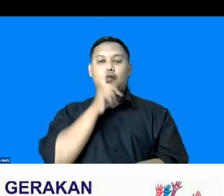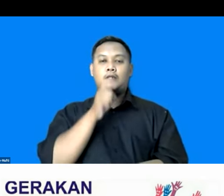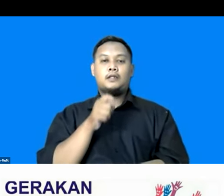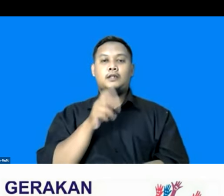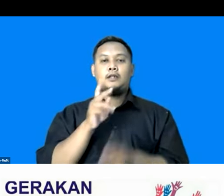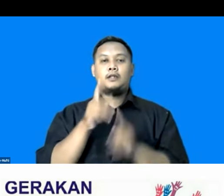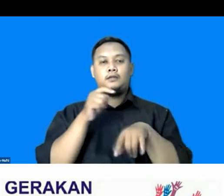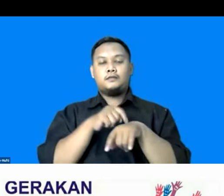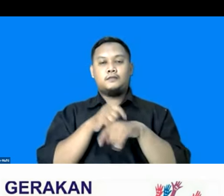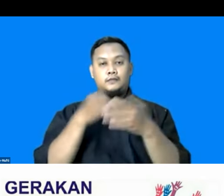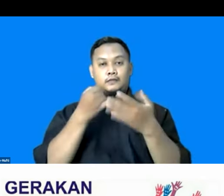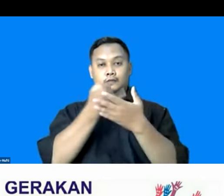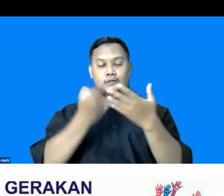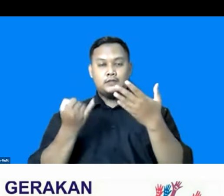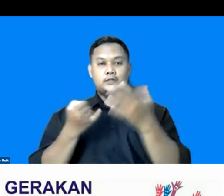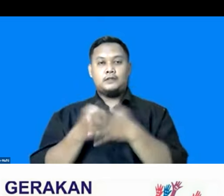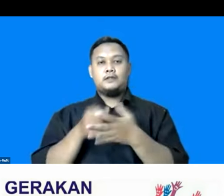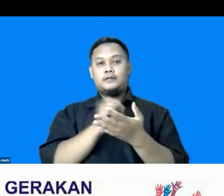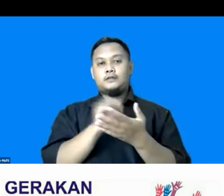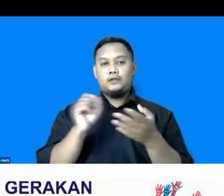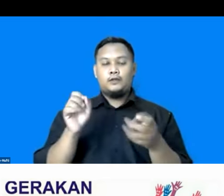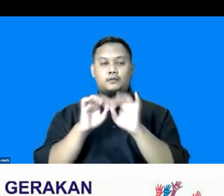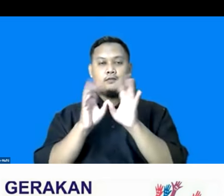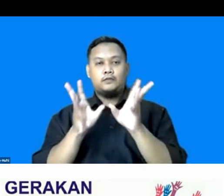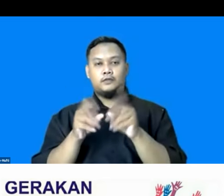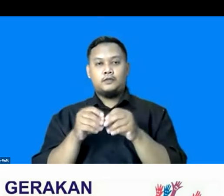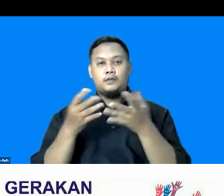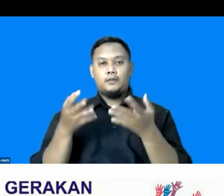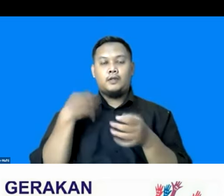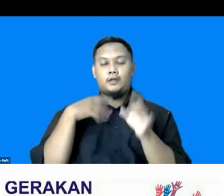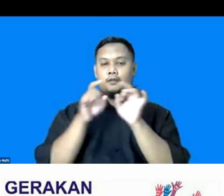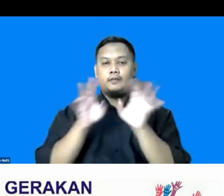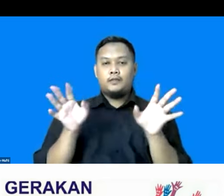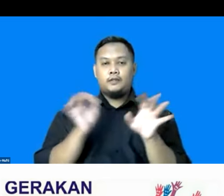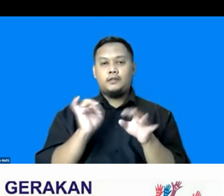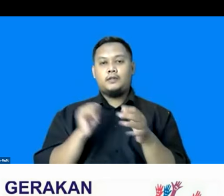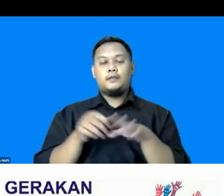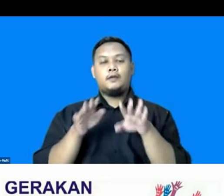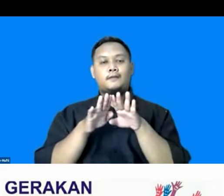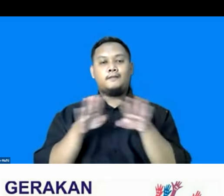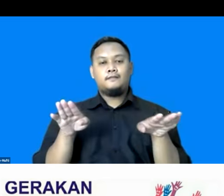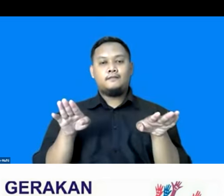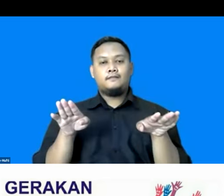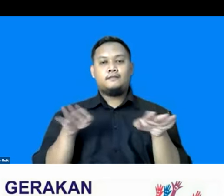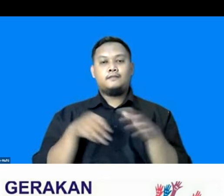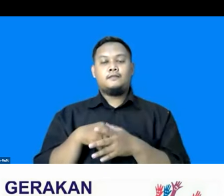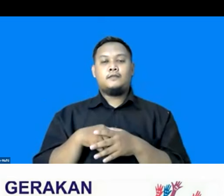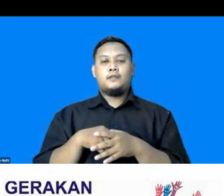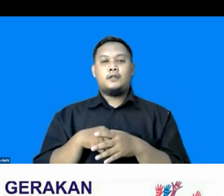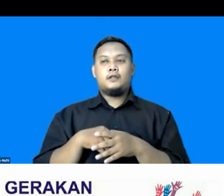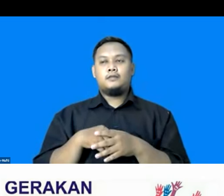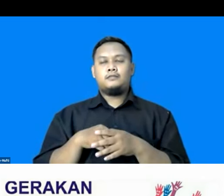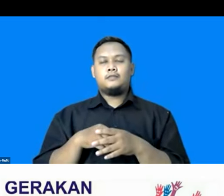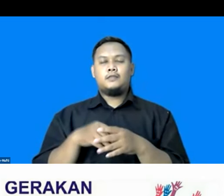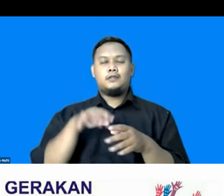mendesain bangunan sekolah yang inklusif, apa ada perbedaan dalam mendesain keamanan, kecelakaan, kebakaran, gempa,